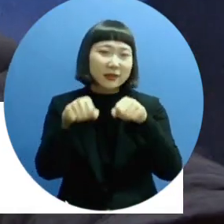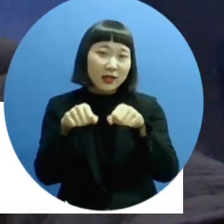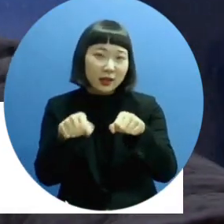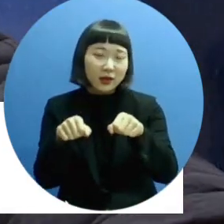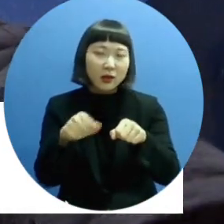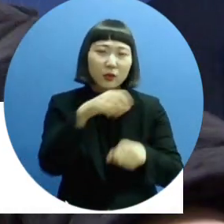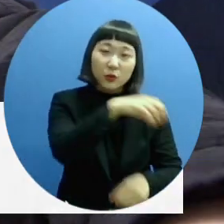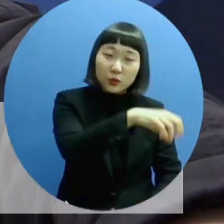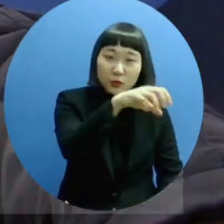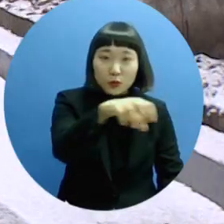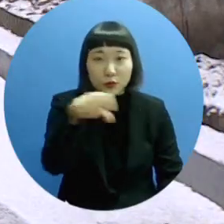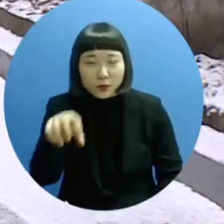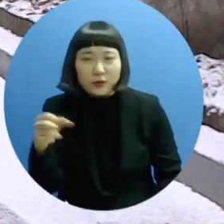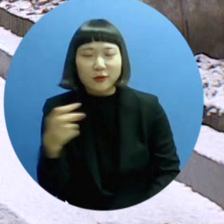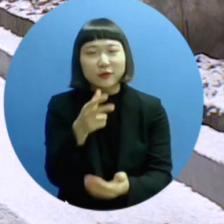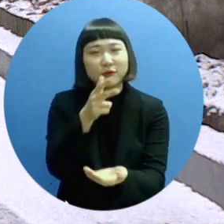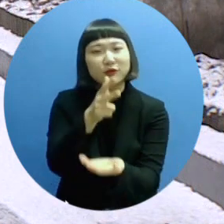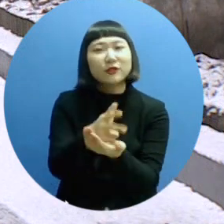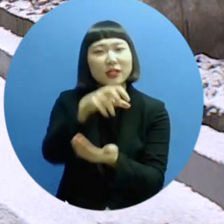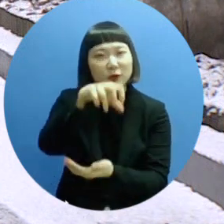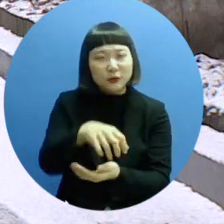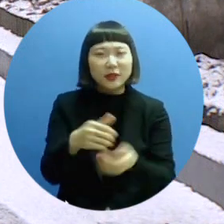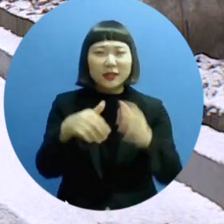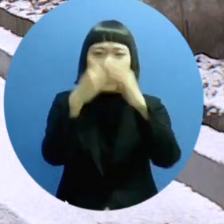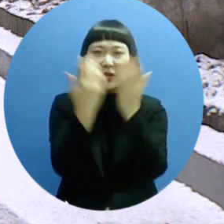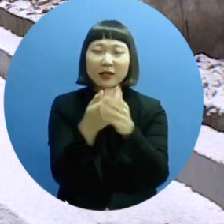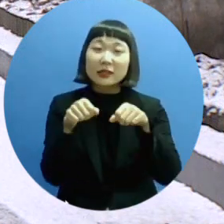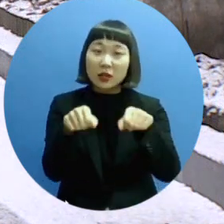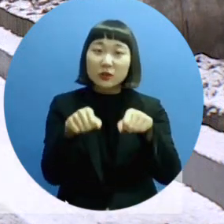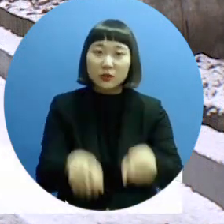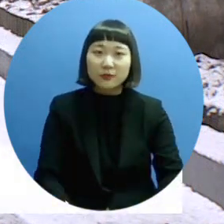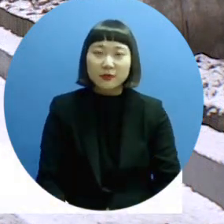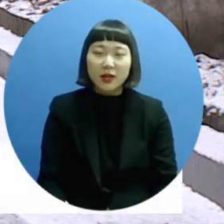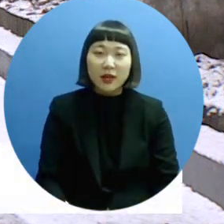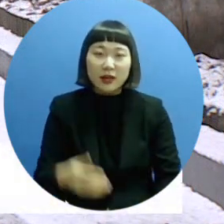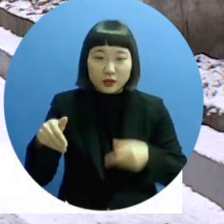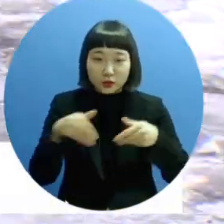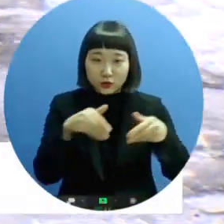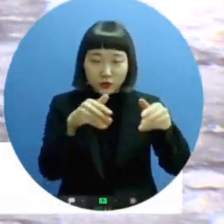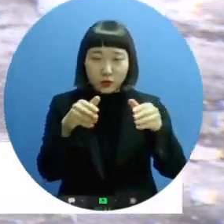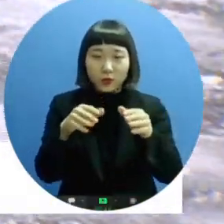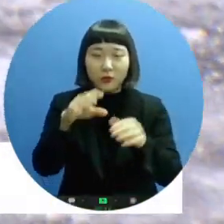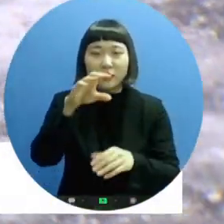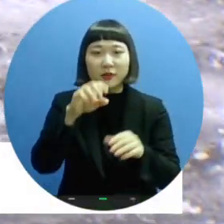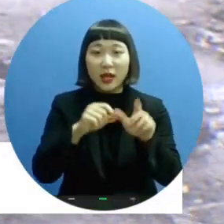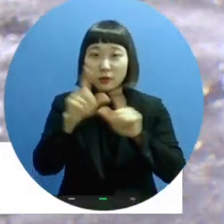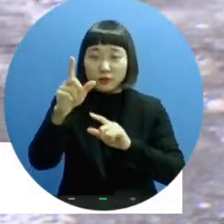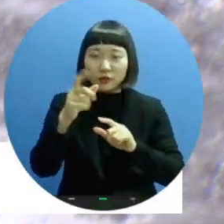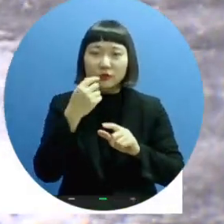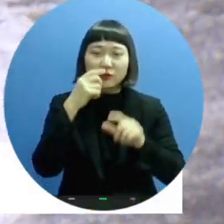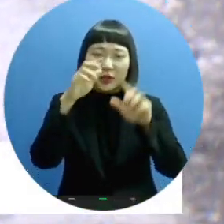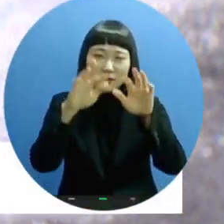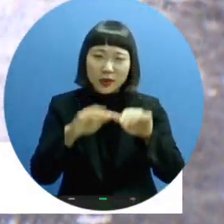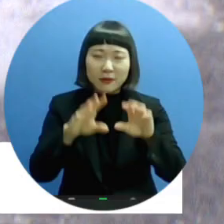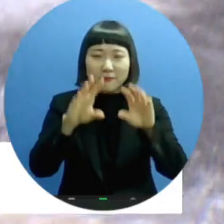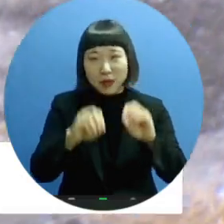뒤에 주차장까지. 도로 대부분 눈이 녹았지만 이면도로와 인도 상황은